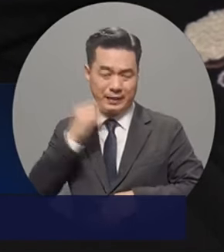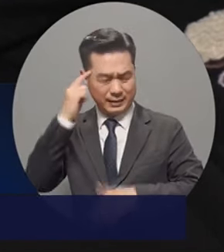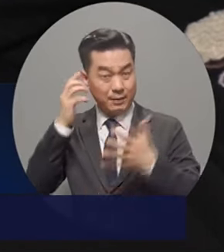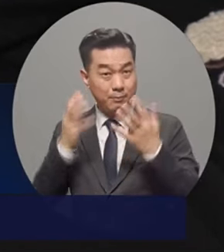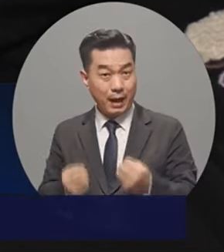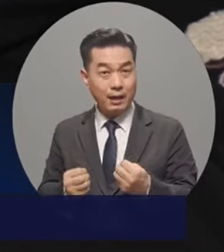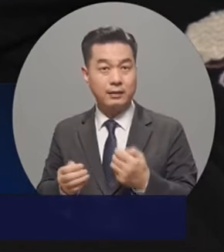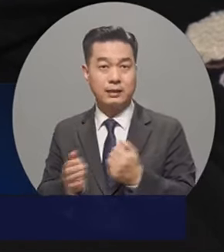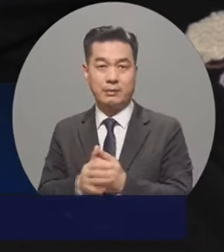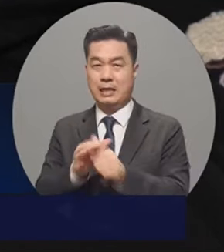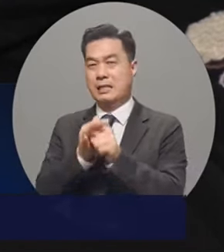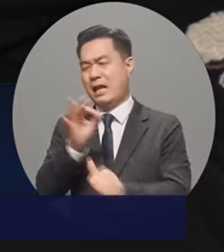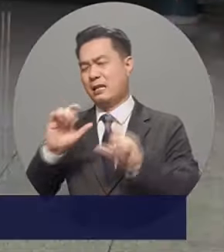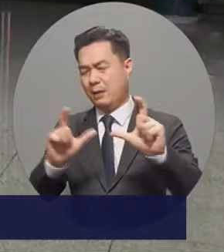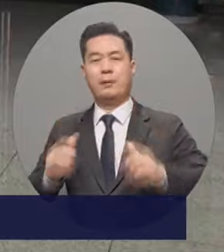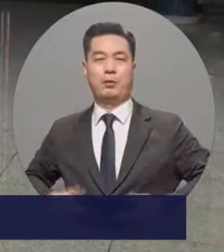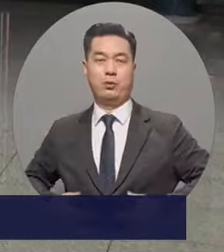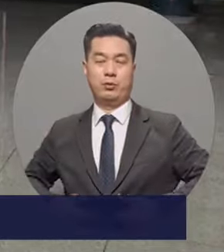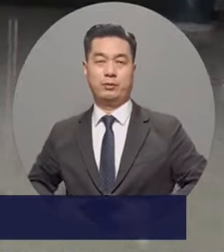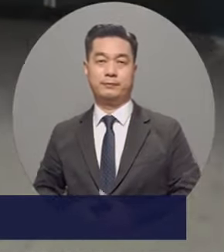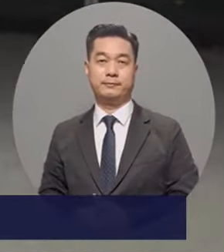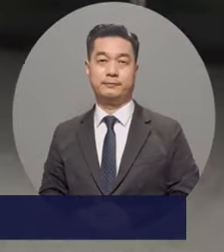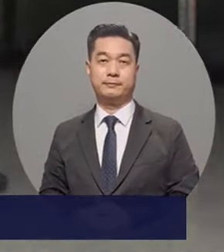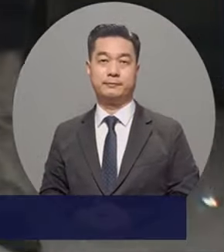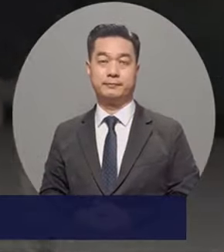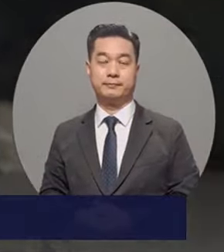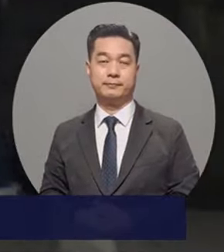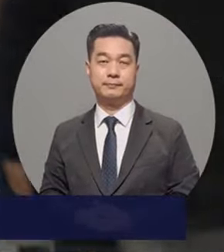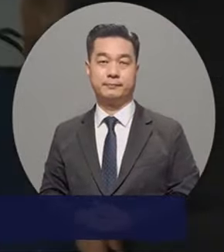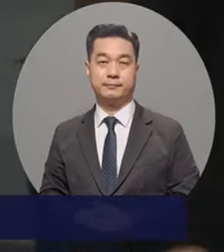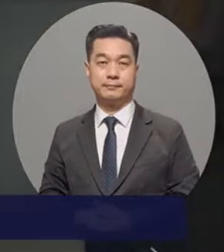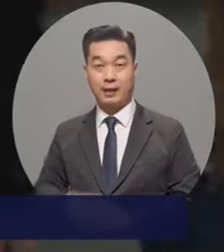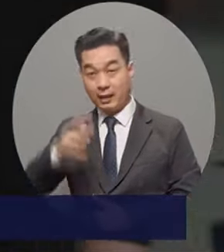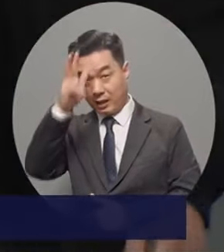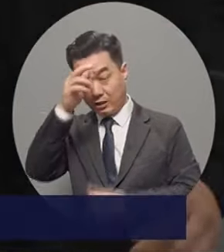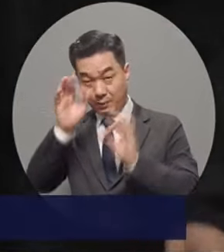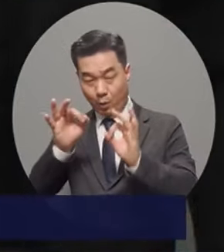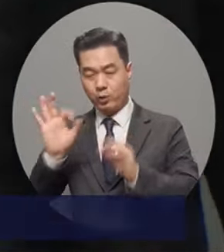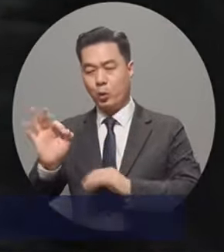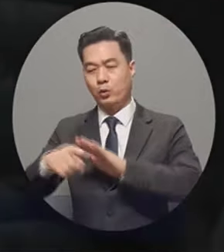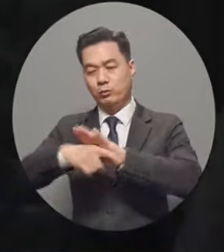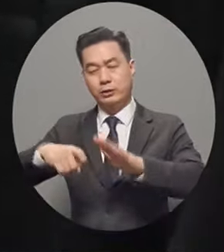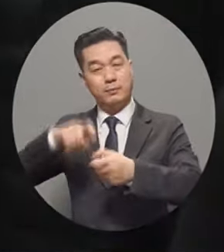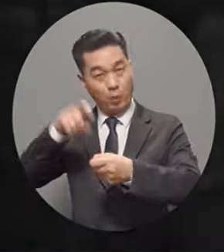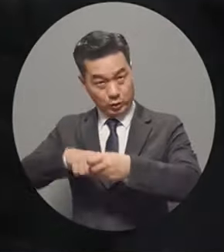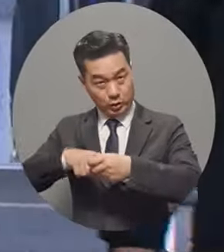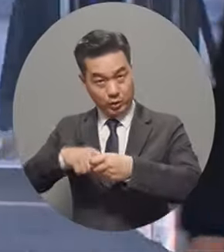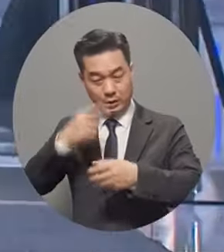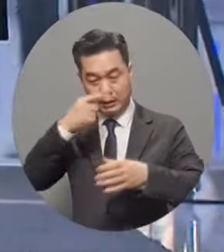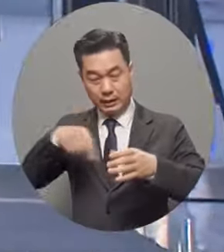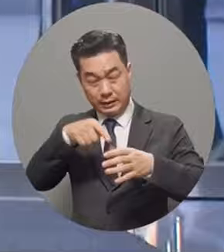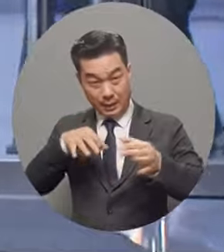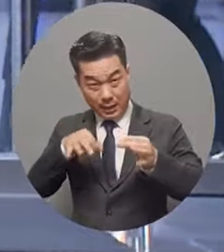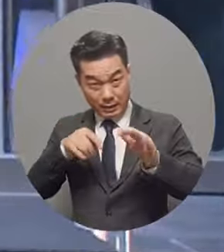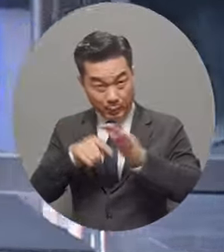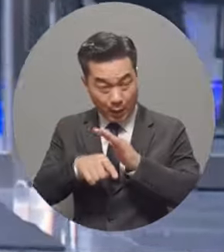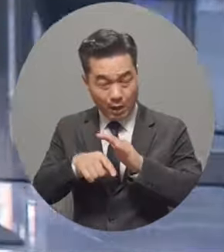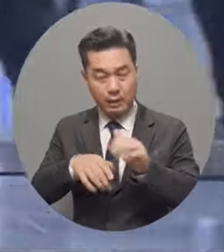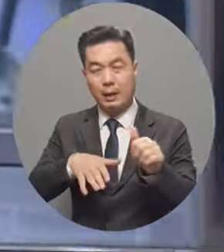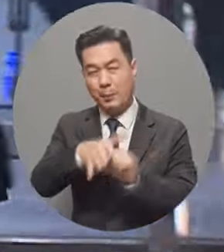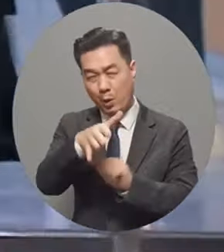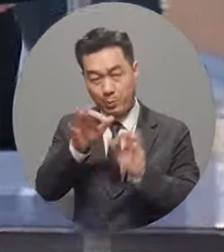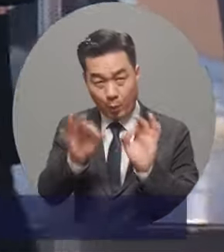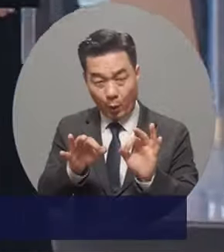집행을 해야 된다고 생각을 하거든요. 경찰은 일단 이영복이 돈을 훔치려는 목적으로 다방에 들어갔다가 범행을 저지른 것으로